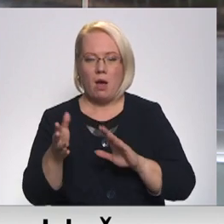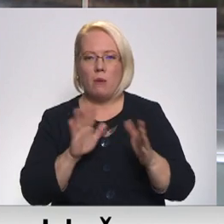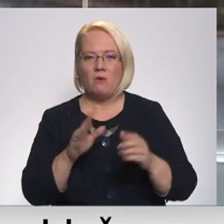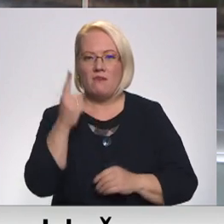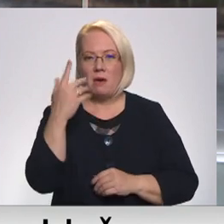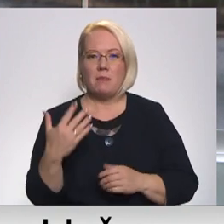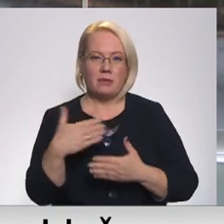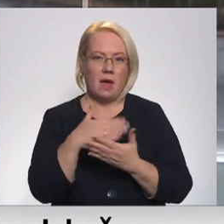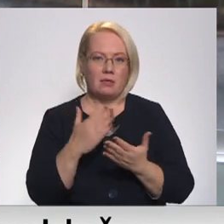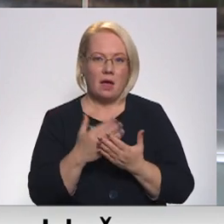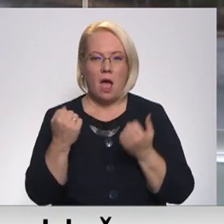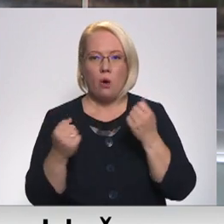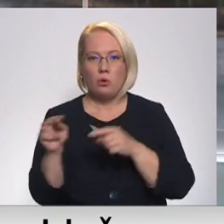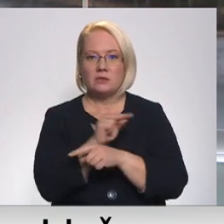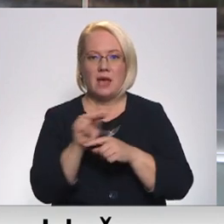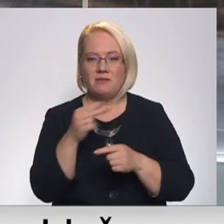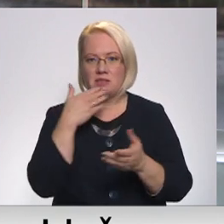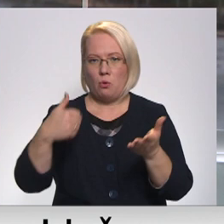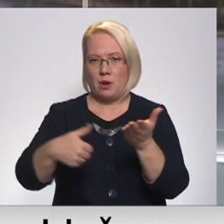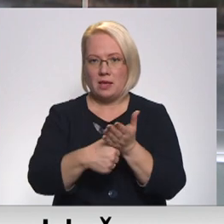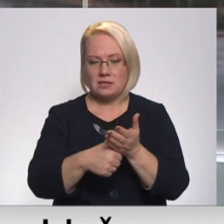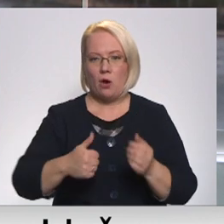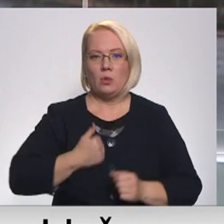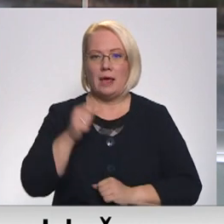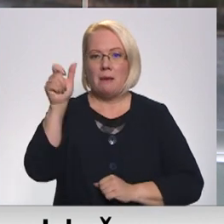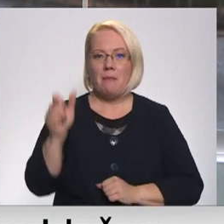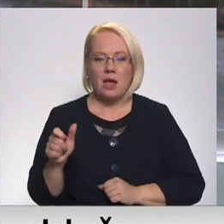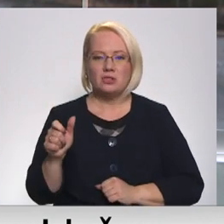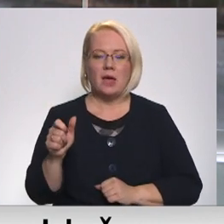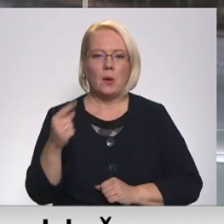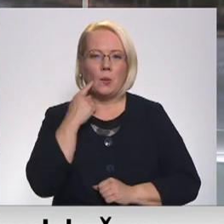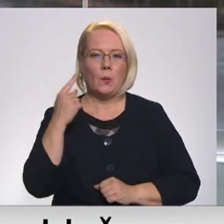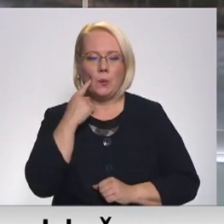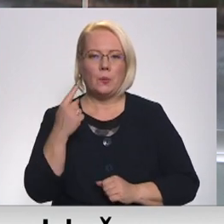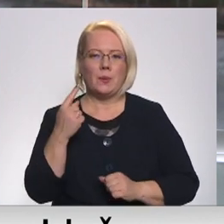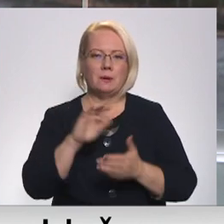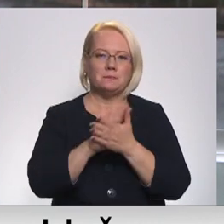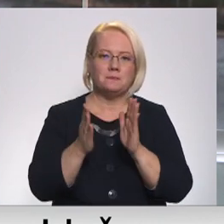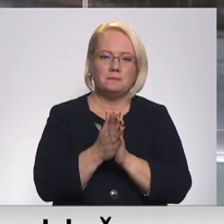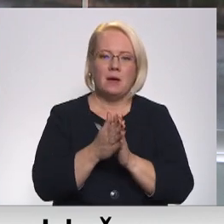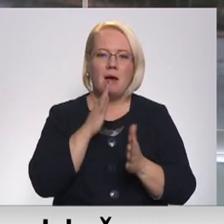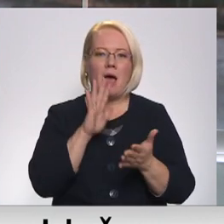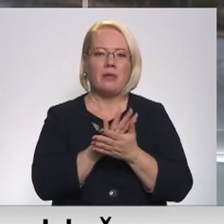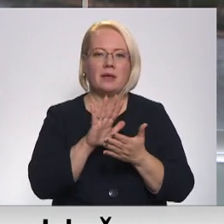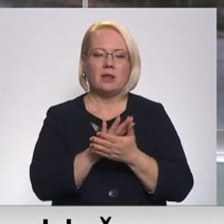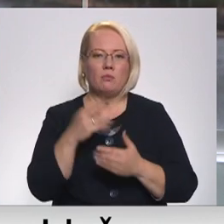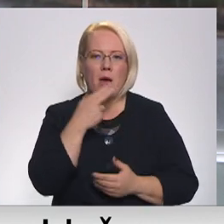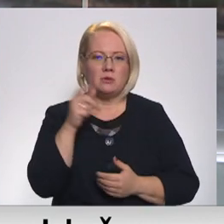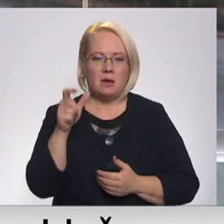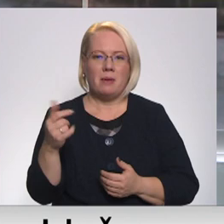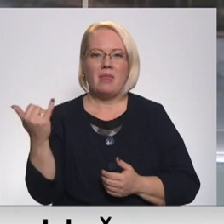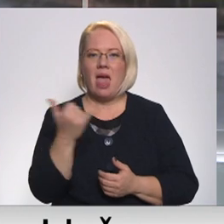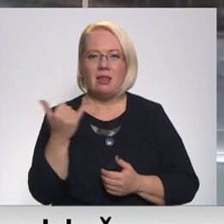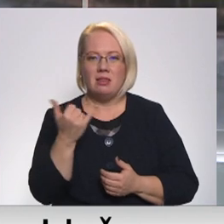daļa autoservisu nav reģistrēta. Turklāt īpašnieki kūtri slēdz līgumus ar atkritumu apsaimniekotājiem, bet lietotās eļļas